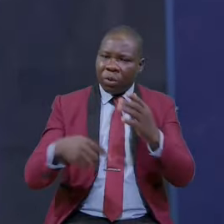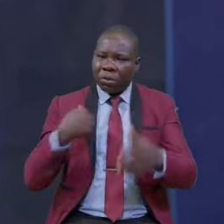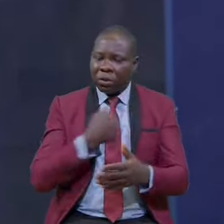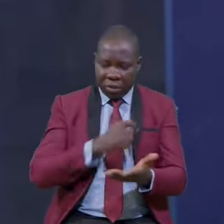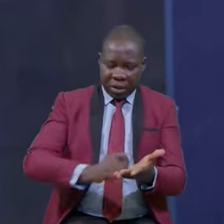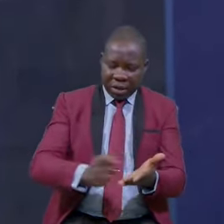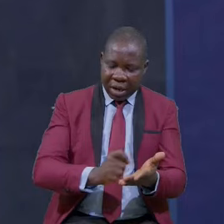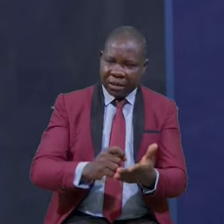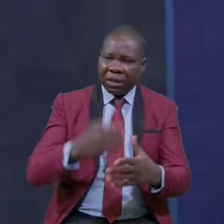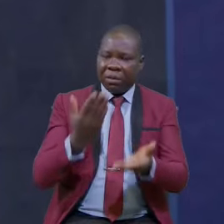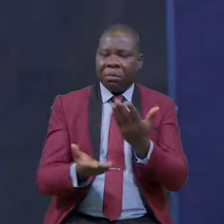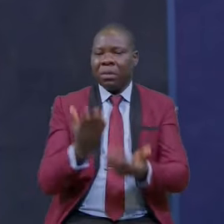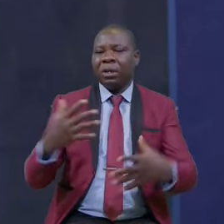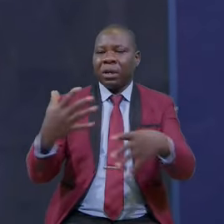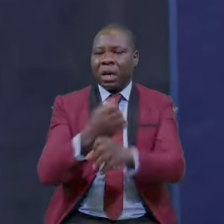après l'autre.